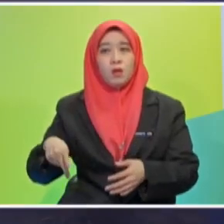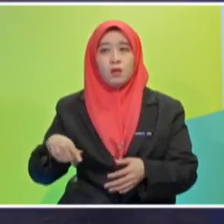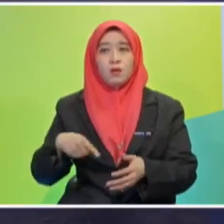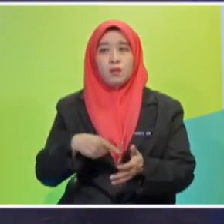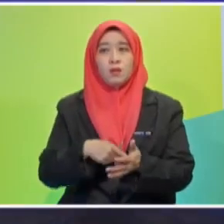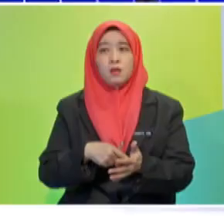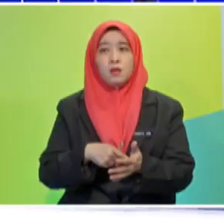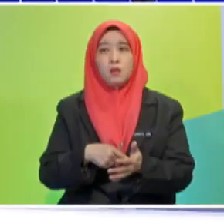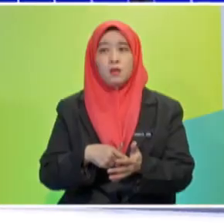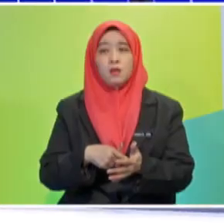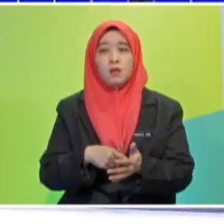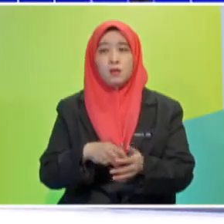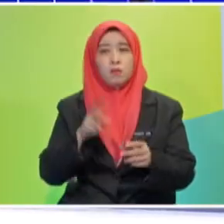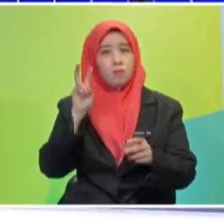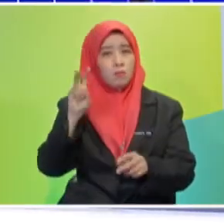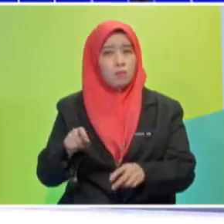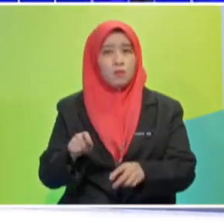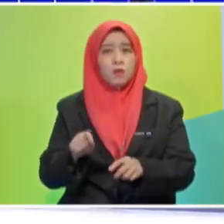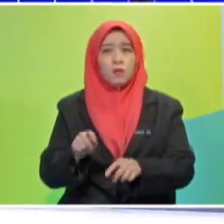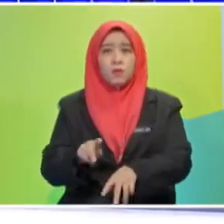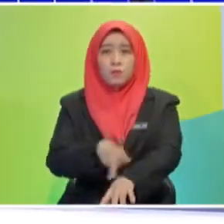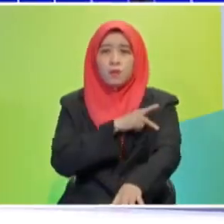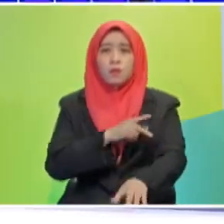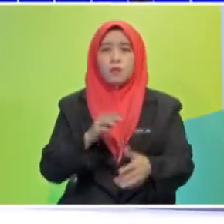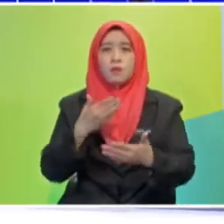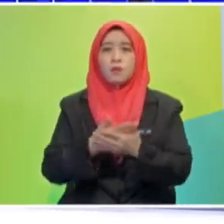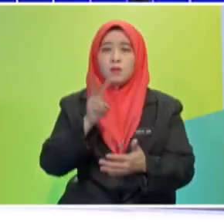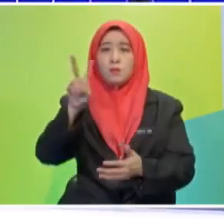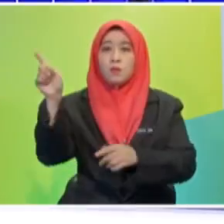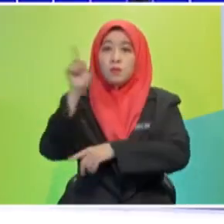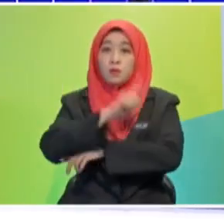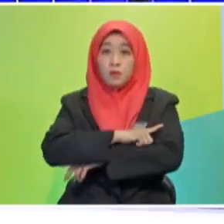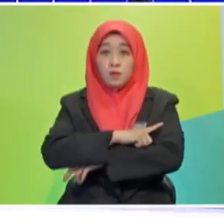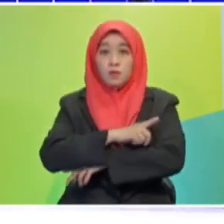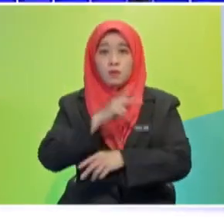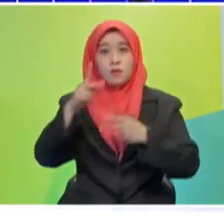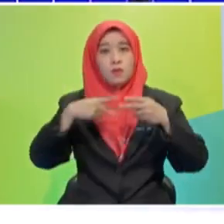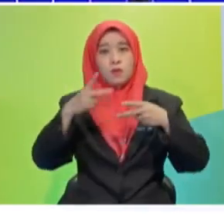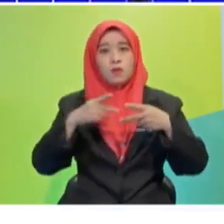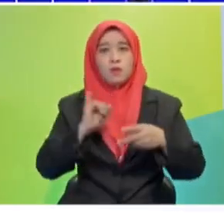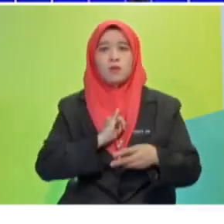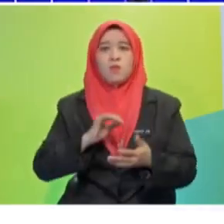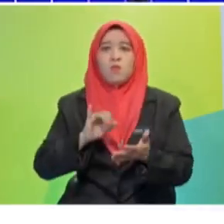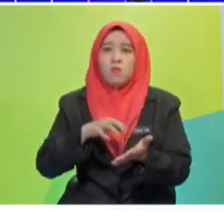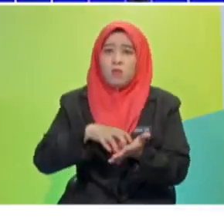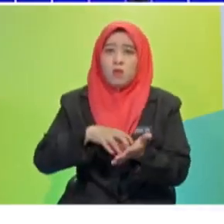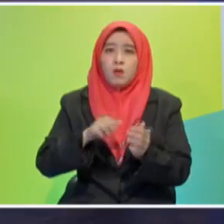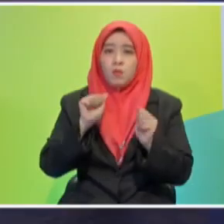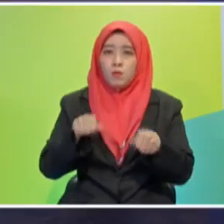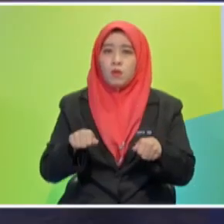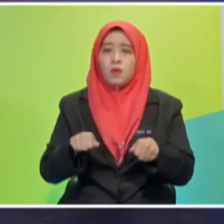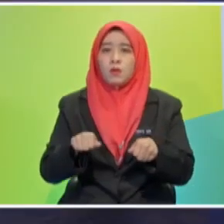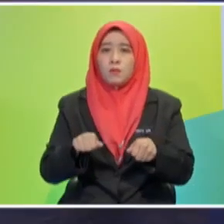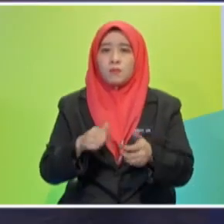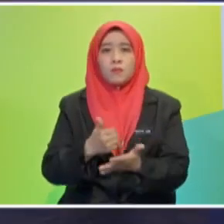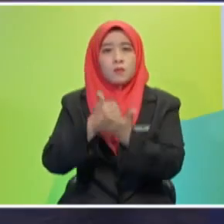Patutlah pasang dah sampai 2 hari, cikgu. Saya punya kipas ni rosaklah pula, cikgu. Cikgu boleh tolong bantu untuk repair tak, cikgu? Ya